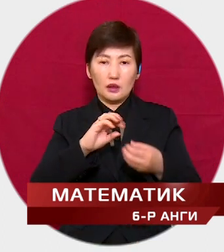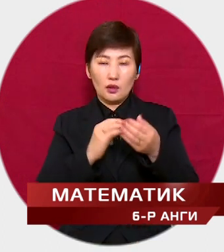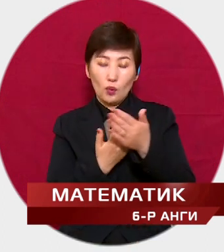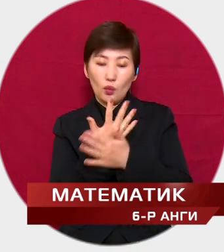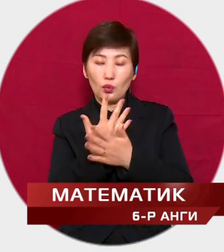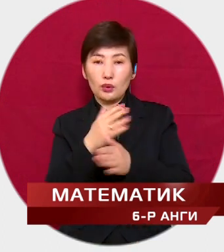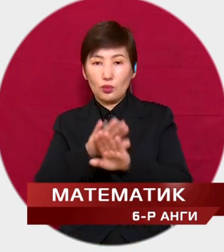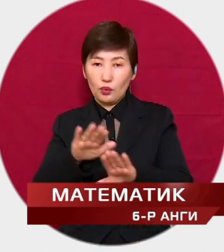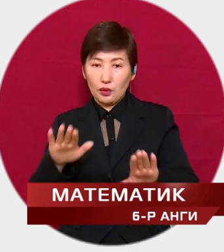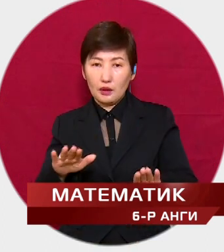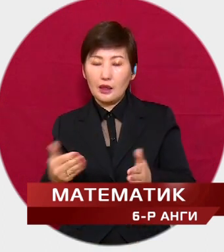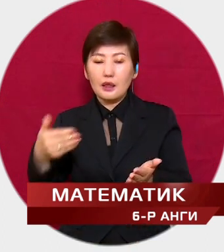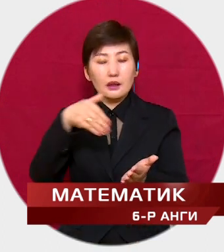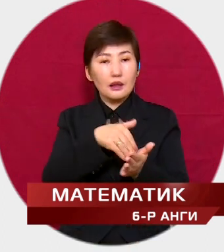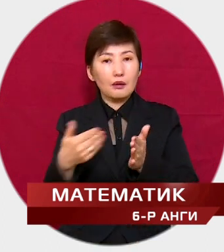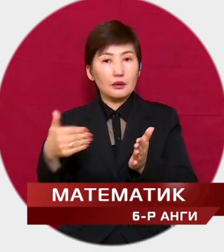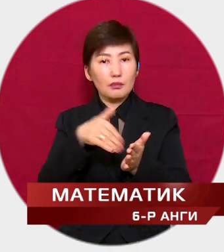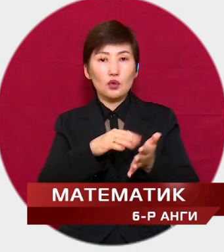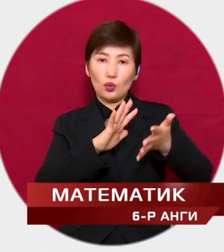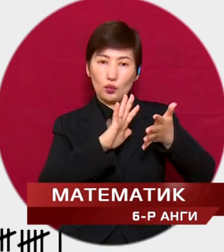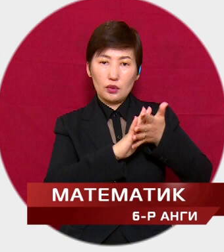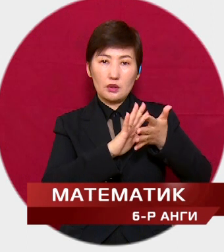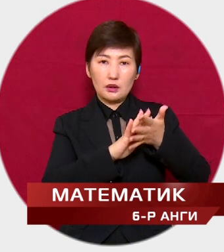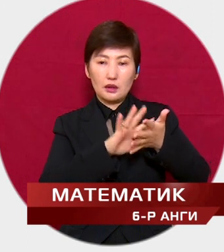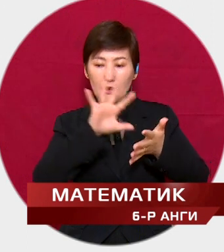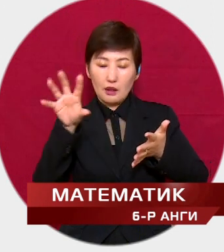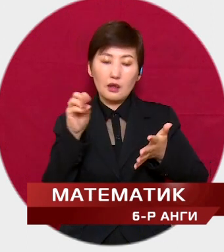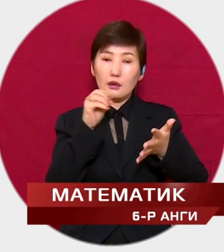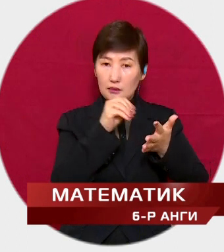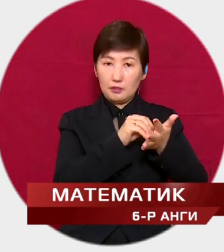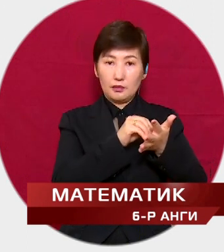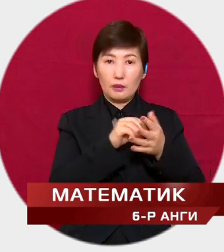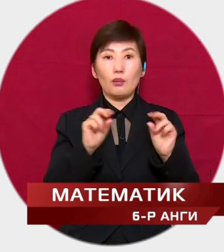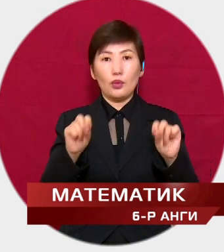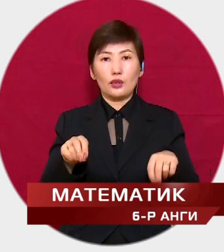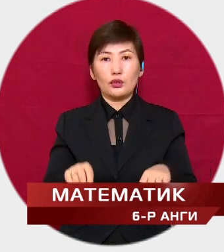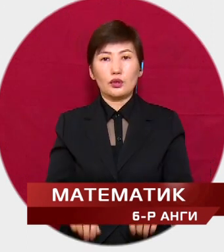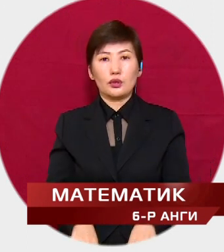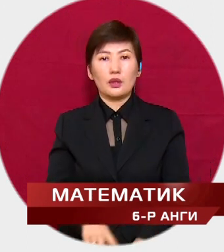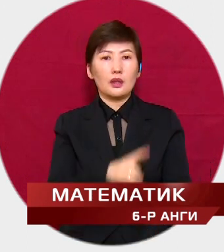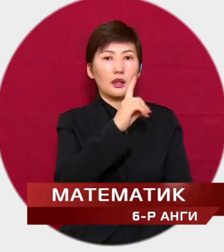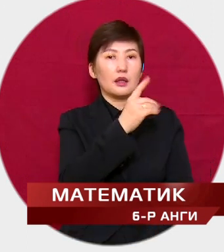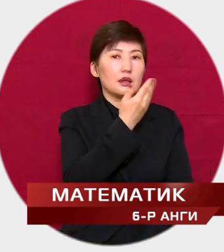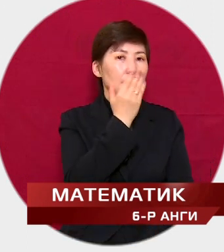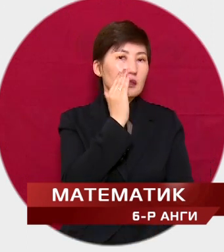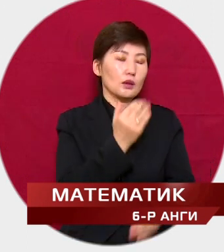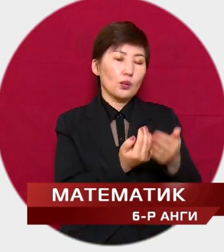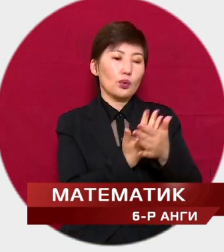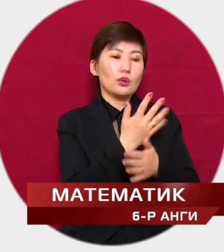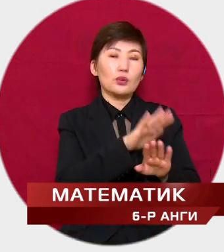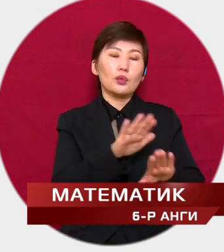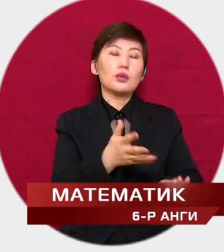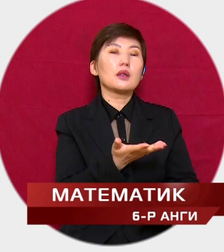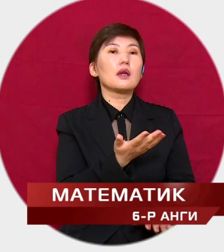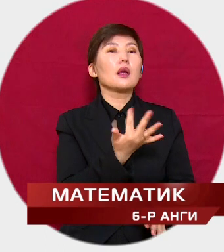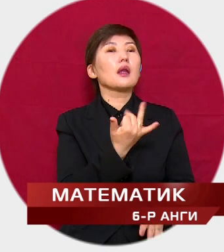энэ давтамжийн хүснэгтээ бүртгэлтэй хэсэг нь бол өгдөг юм байна. За одоо тэгэхээр одоо нэг цэцэг тарьсан хүүхэд хэд байна вэ гэдгийг нь бүртгэлээс харж